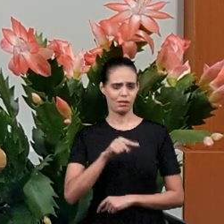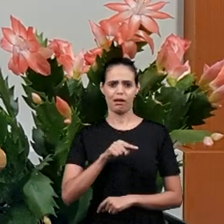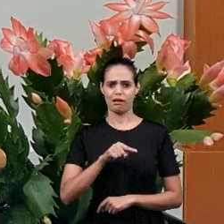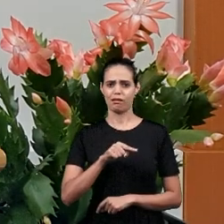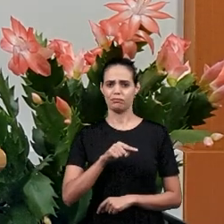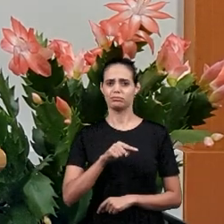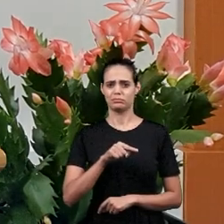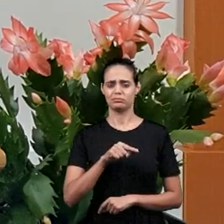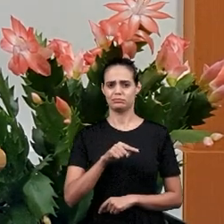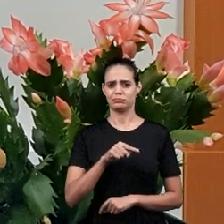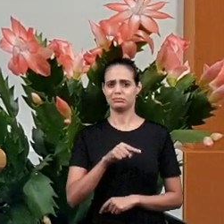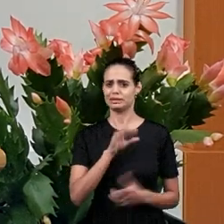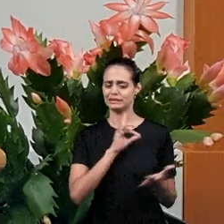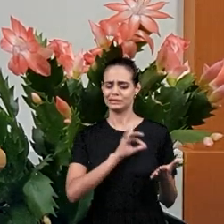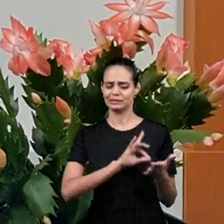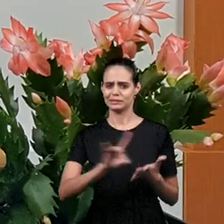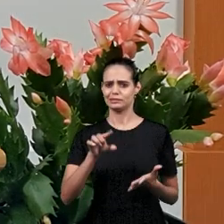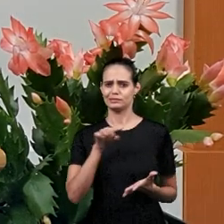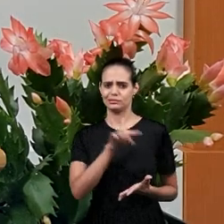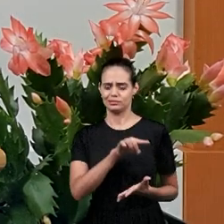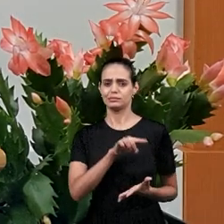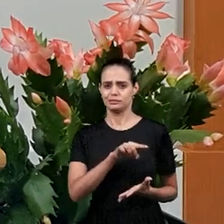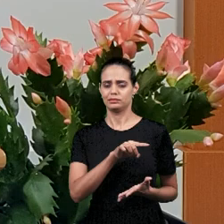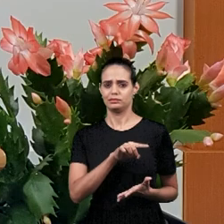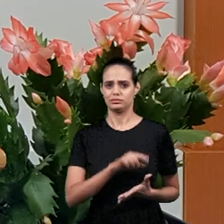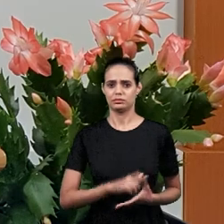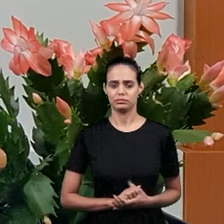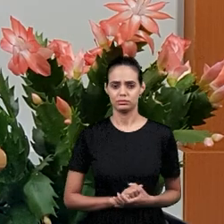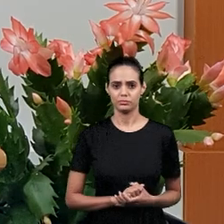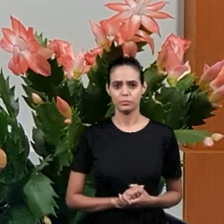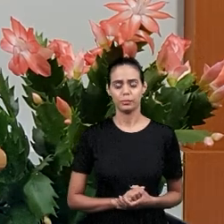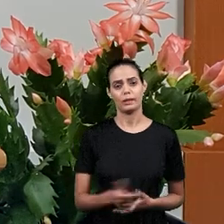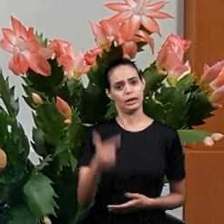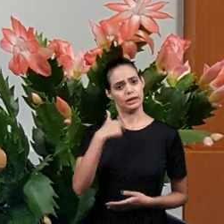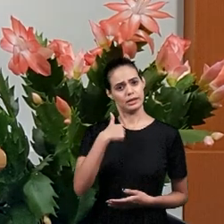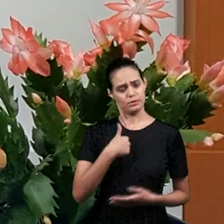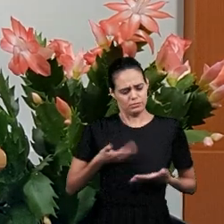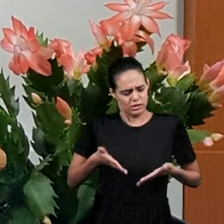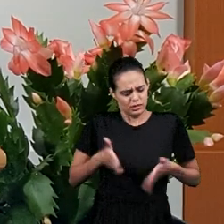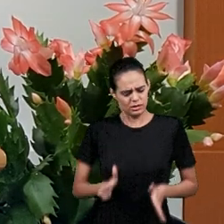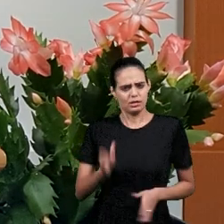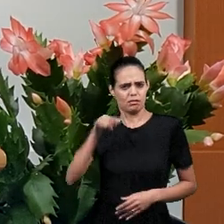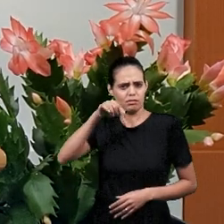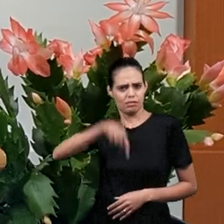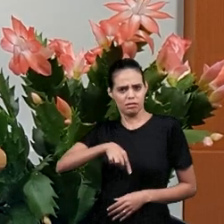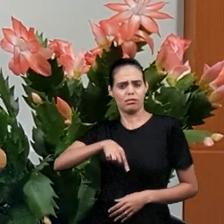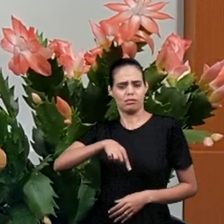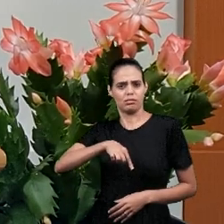c'est ici que je suis né, j'ai été baptisé du Saint-Esprit, je suis là et c'est fini.